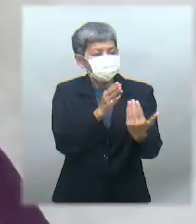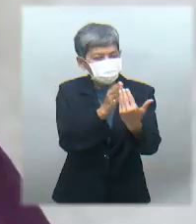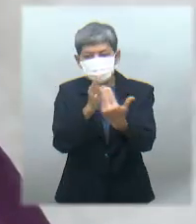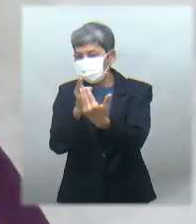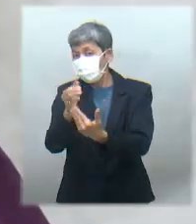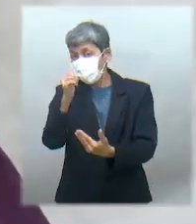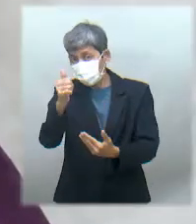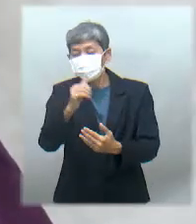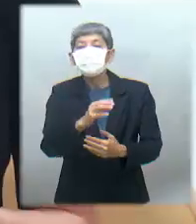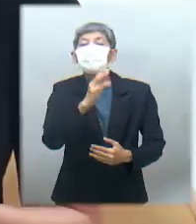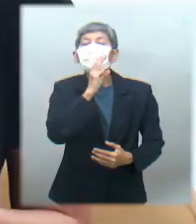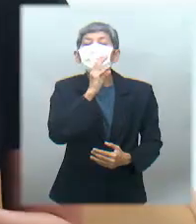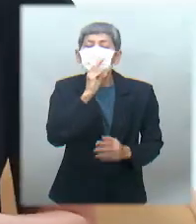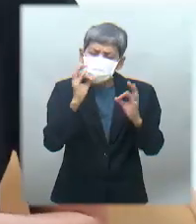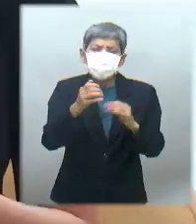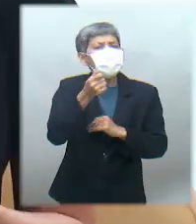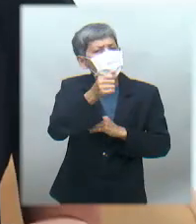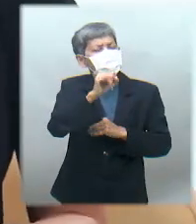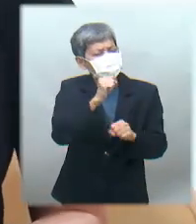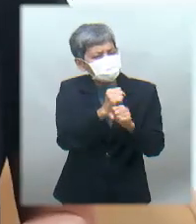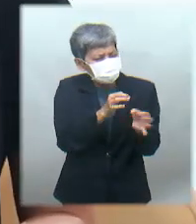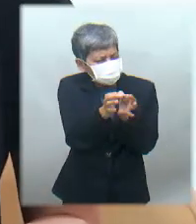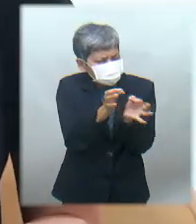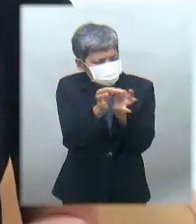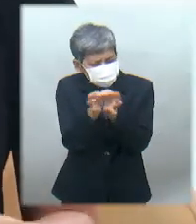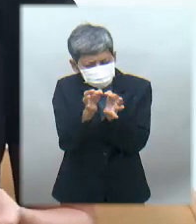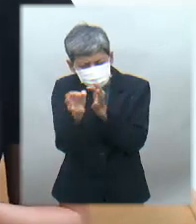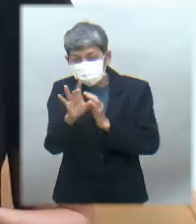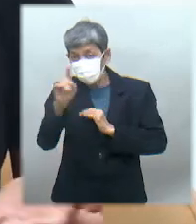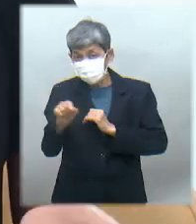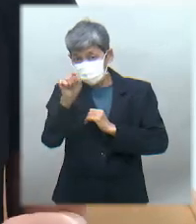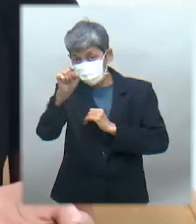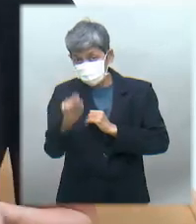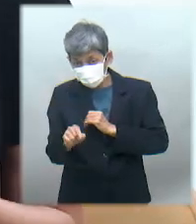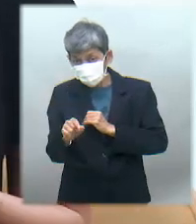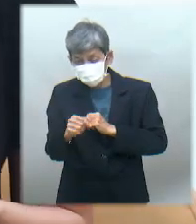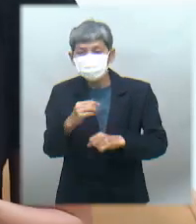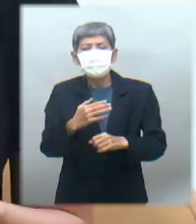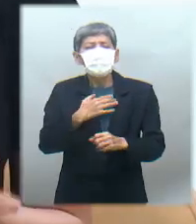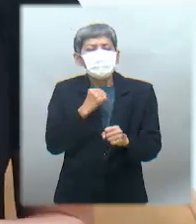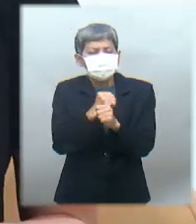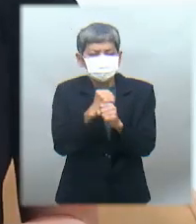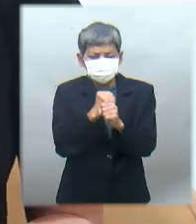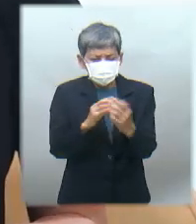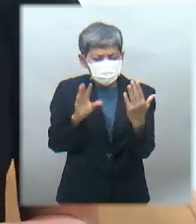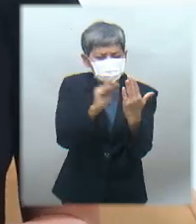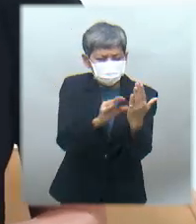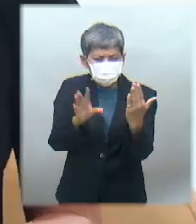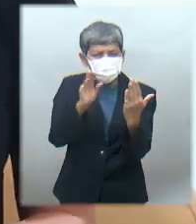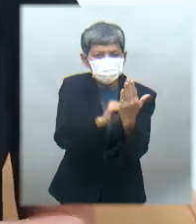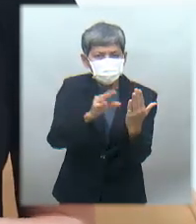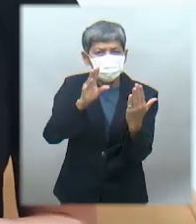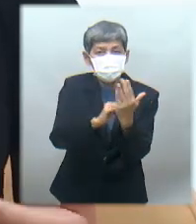ะถ้าเราบอกว OK AIาจจะตอบเก่งถึ 80% แต่เหมือนการที่จะเทน AI ใหได้ 100%